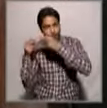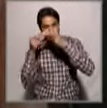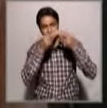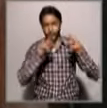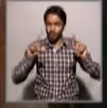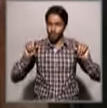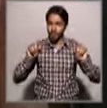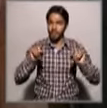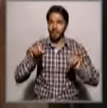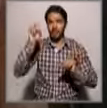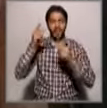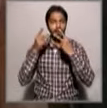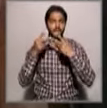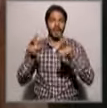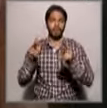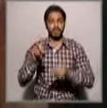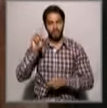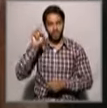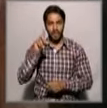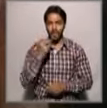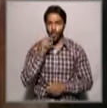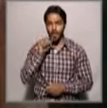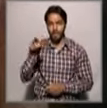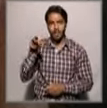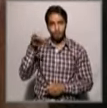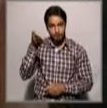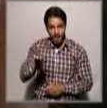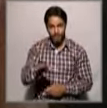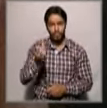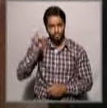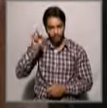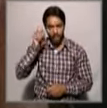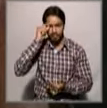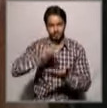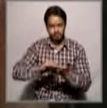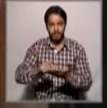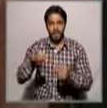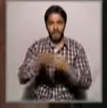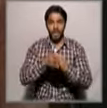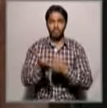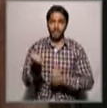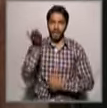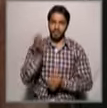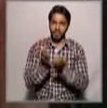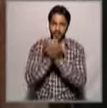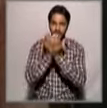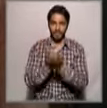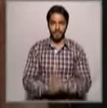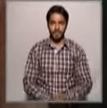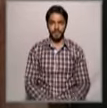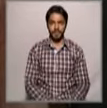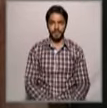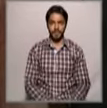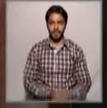وربنا يتقبل. الله أسأل أن يجعله من الشهداء. آمين. وأن يغفر له وأن يرحمه. آمين. وأن يلحقنا بهم على خير. أخت تتكرر